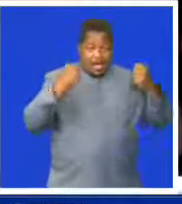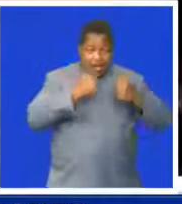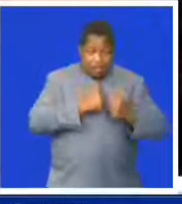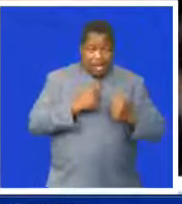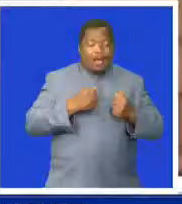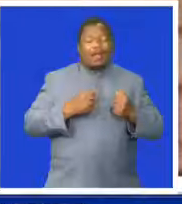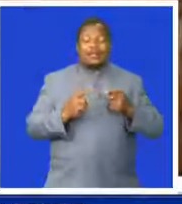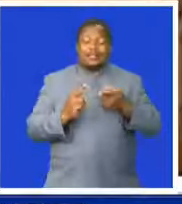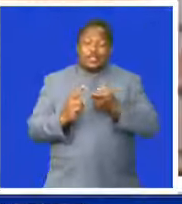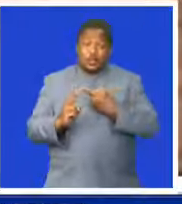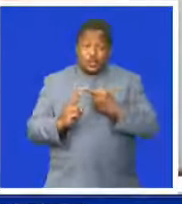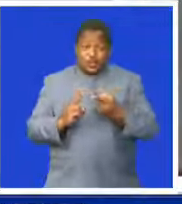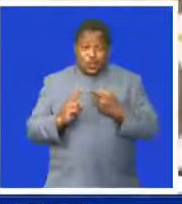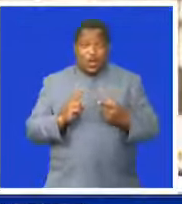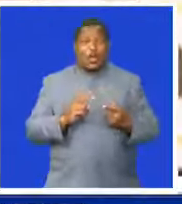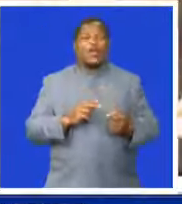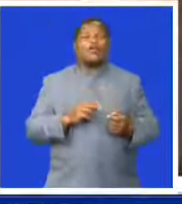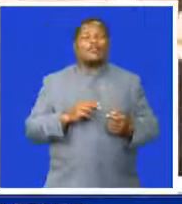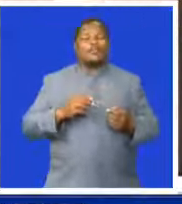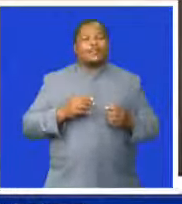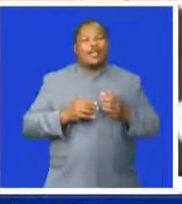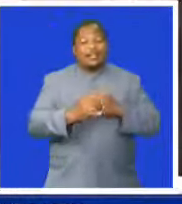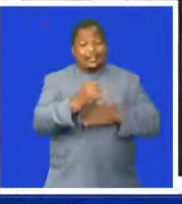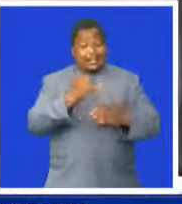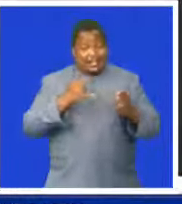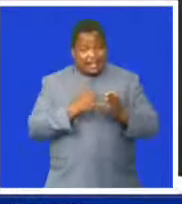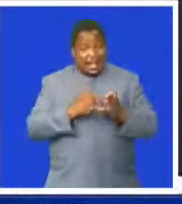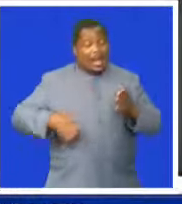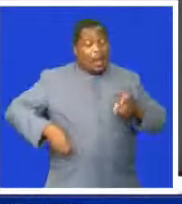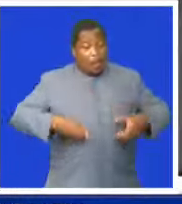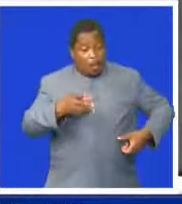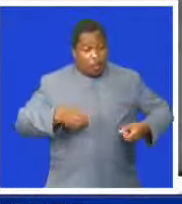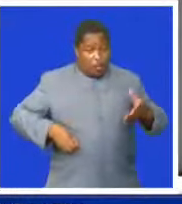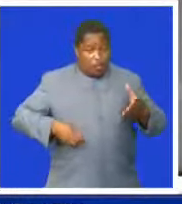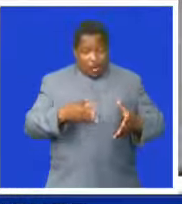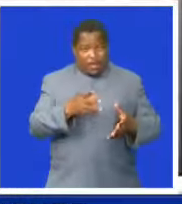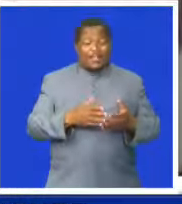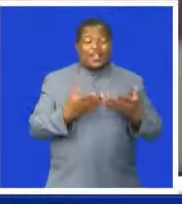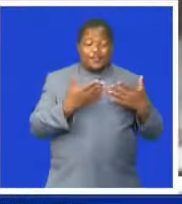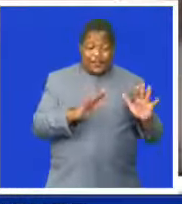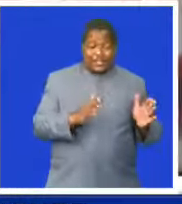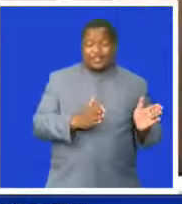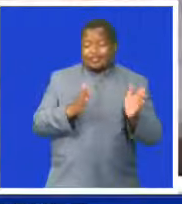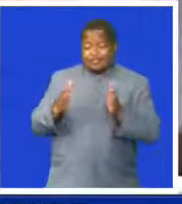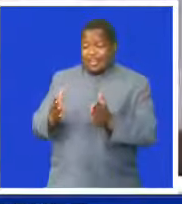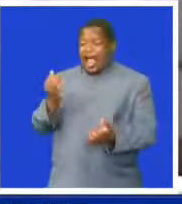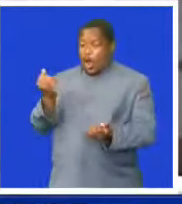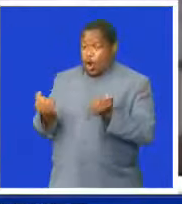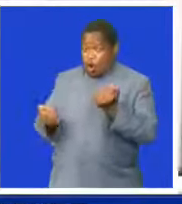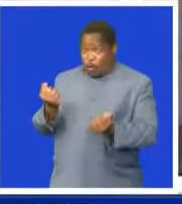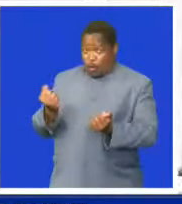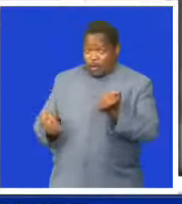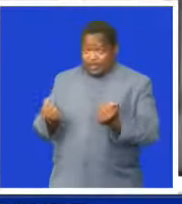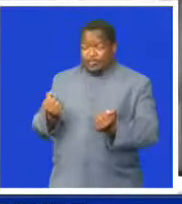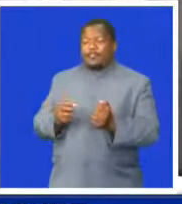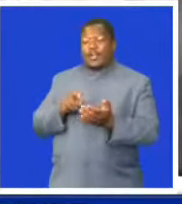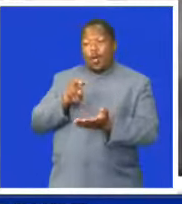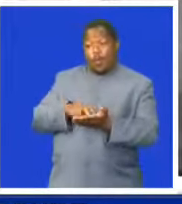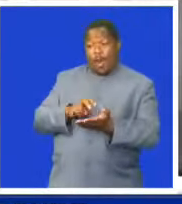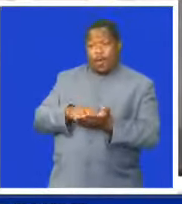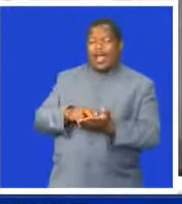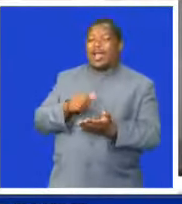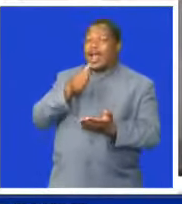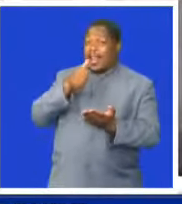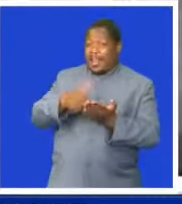13 enyangeni letako asamele incwadi yekuya enkantolo lenkulu. Kanzike nasenkantolo lenkulu kucalile